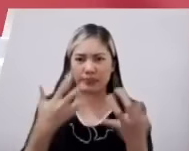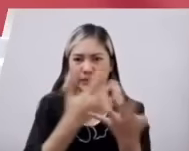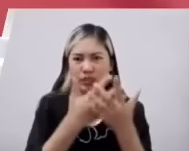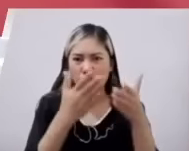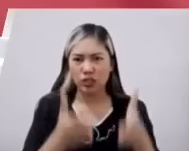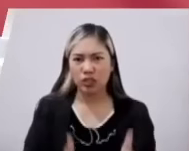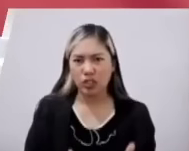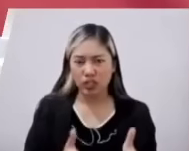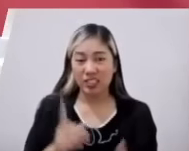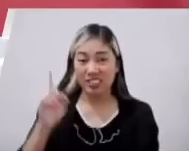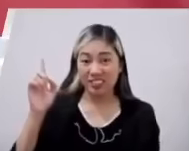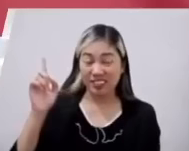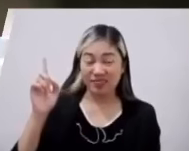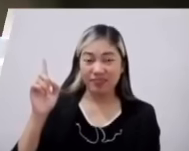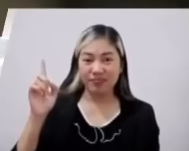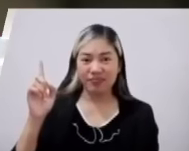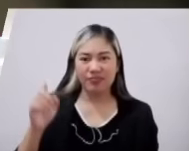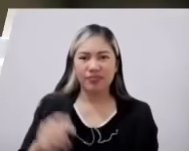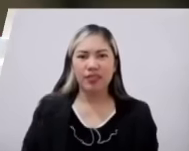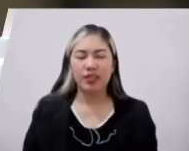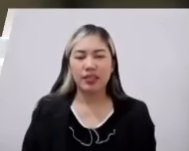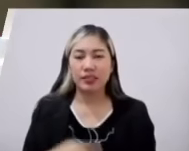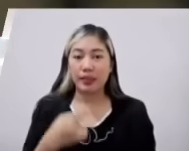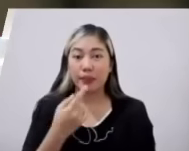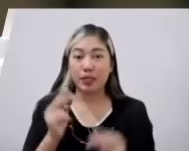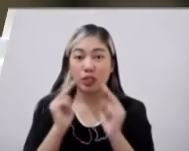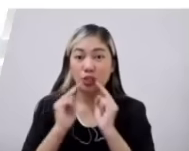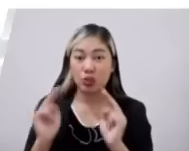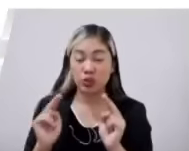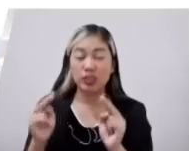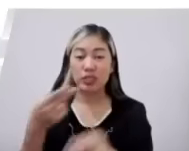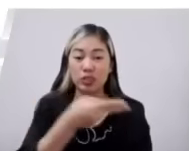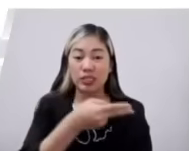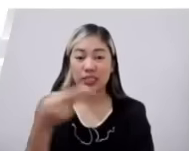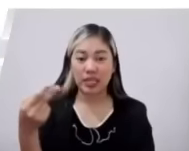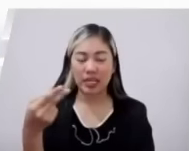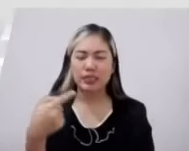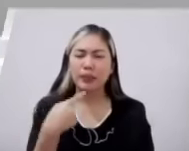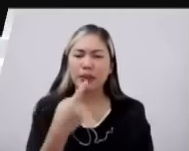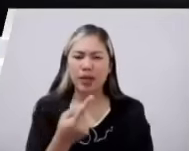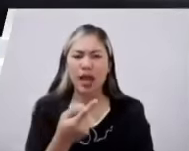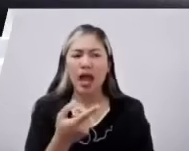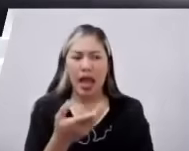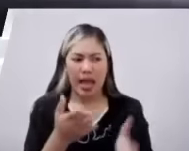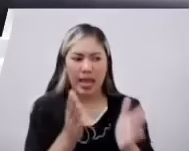Si Haas ang puganteng ayon sa news agency sa Indonesia ay hinihingi umunong kapalit para kay Alice Guo.